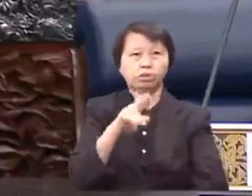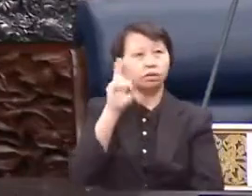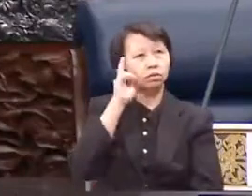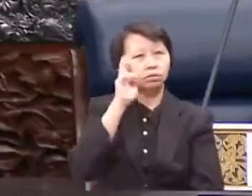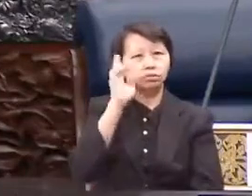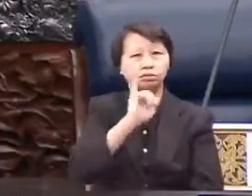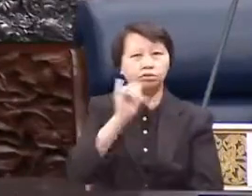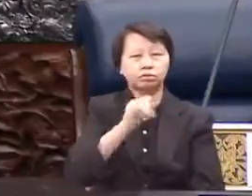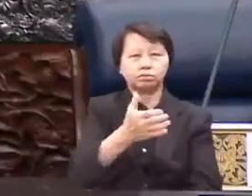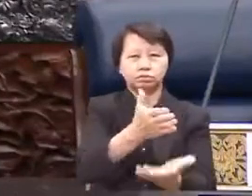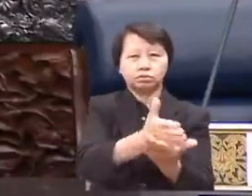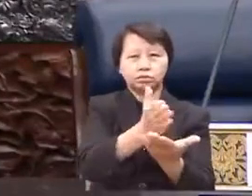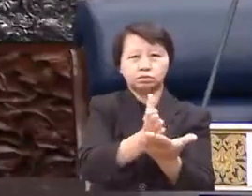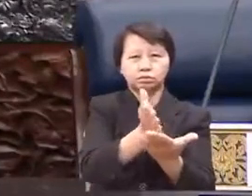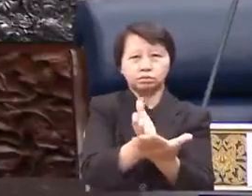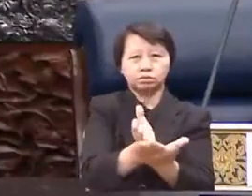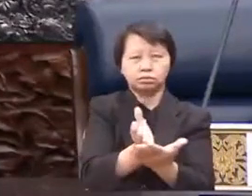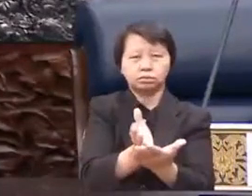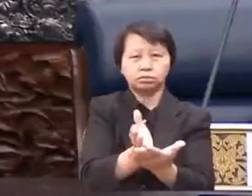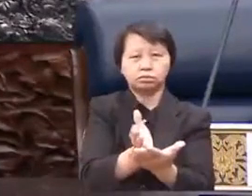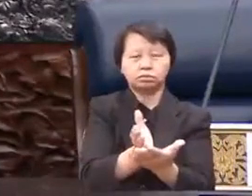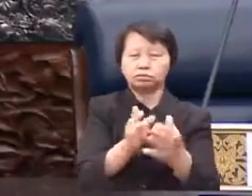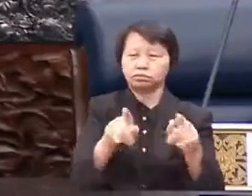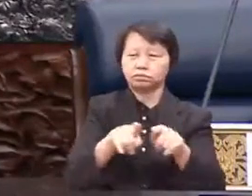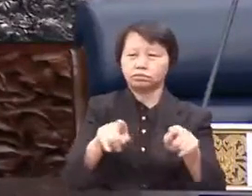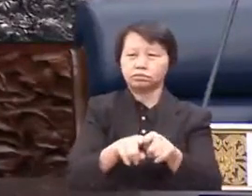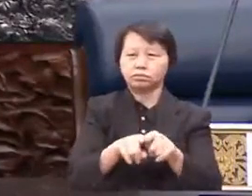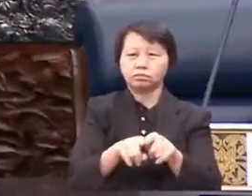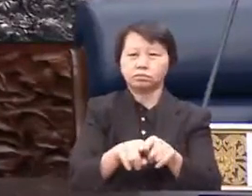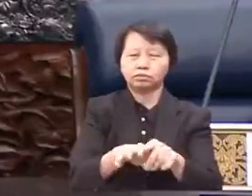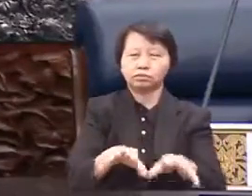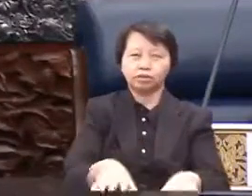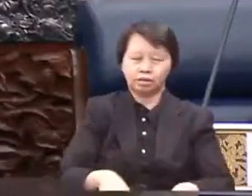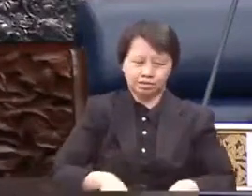budget selimut yang penting